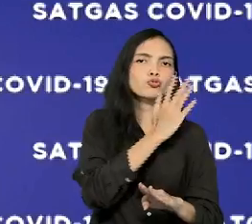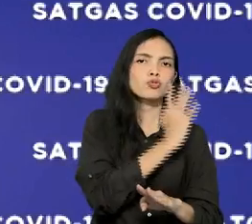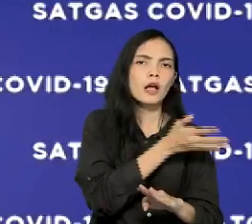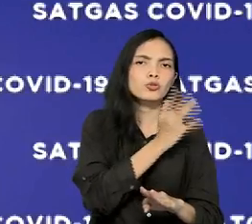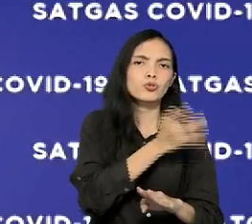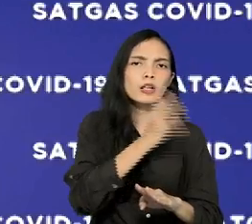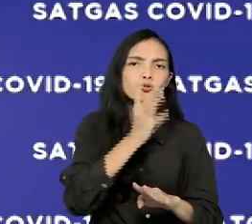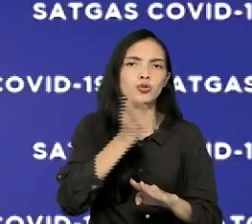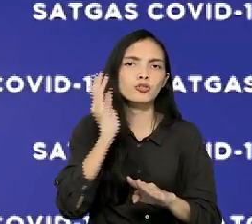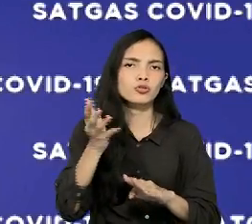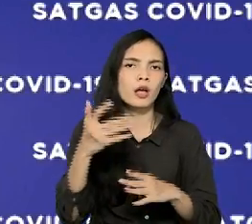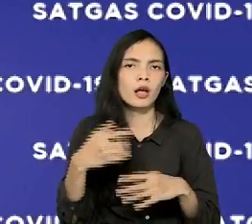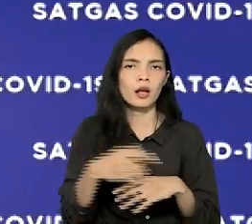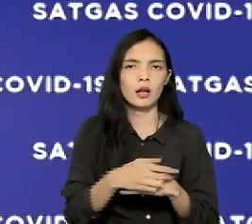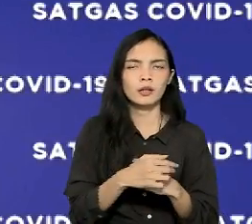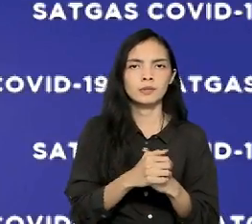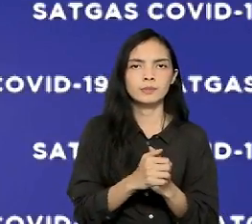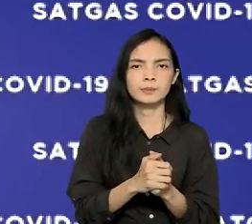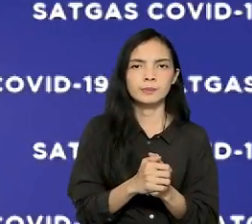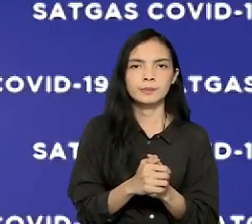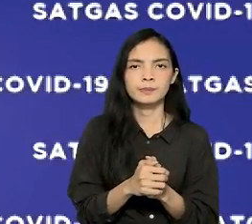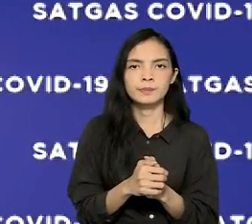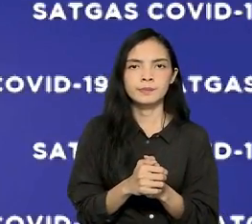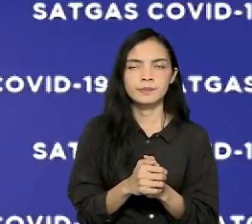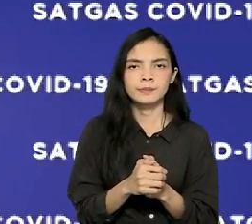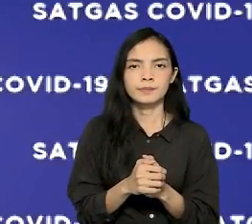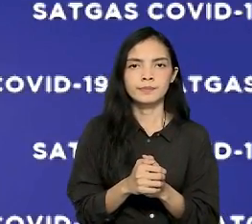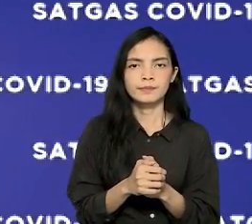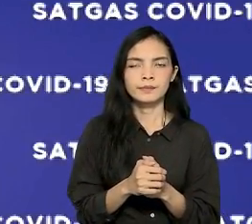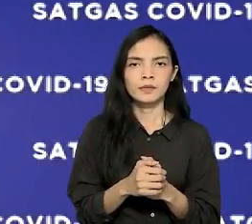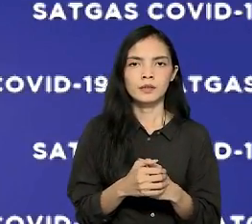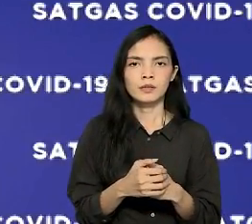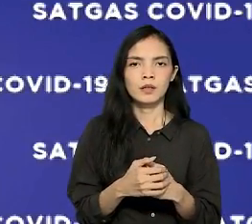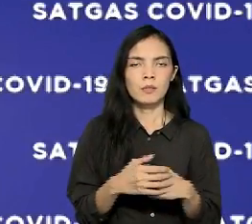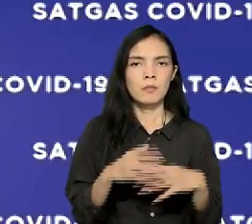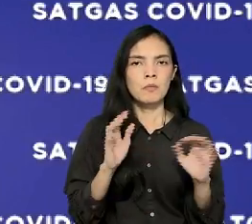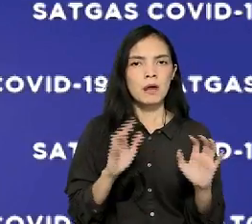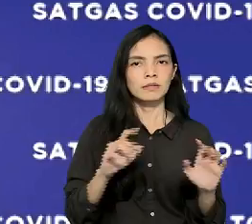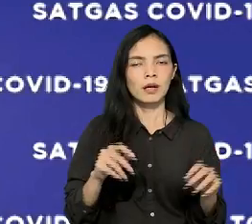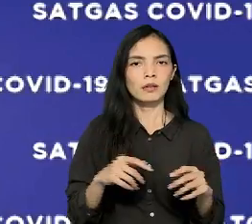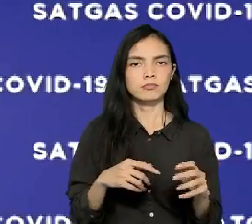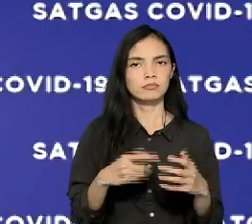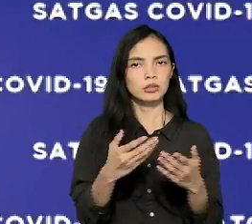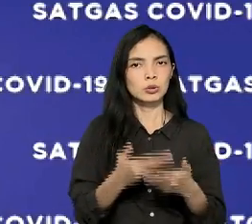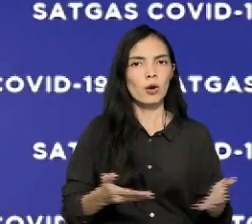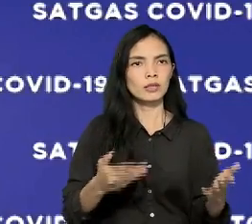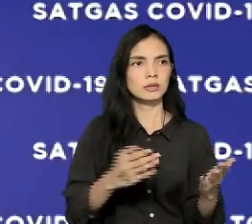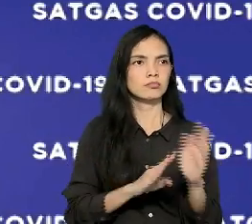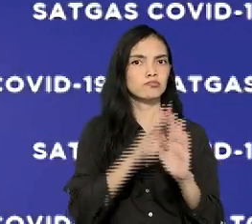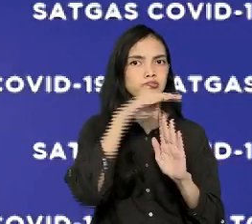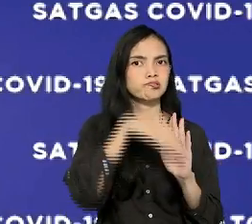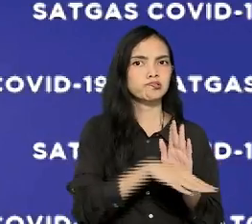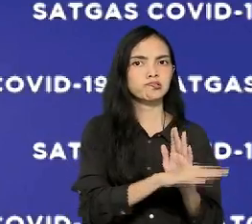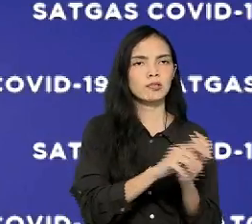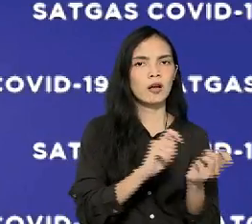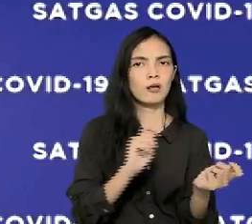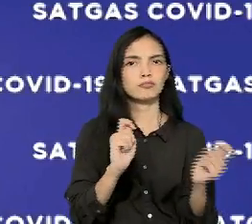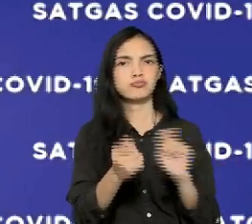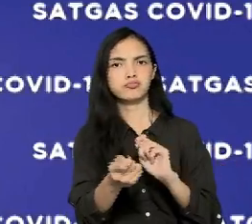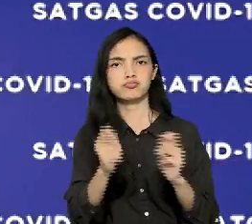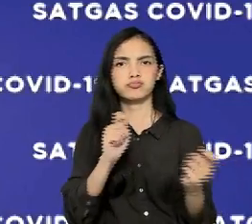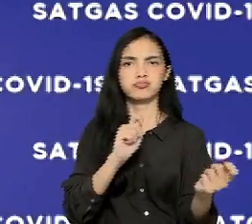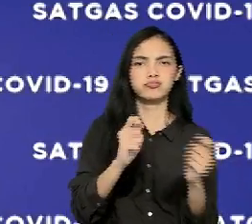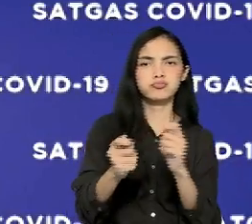lalui selama setahun belakangan ini. Berbagai peristiwa yang dinamis serta kebijakan yang adaptif